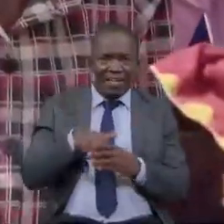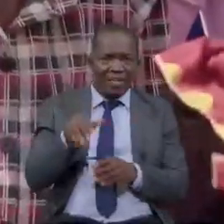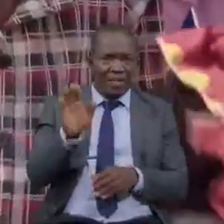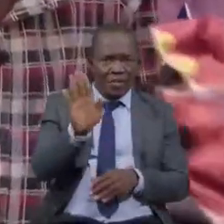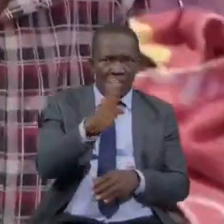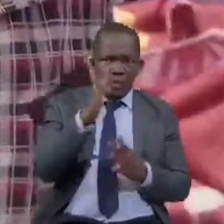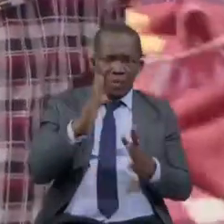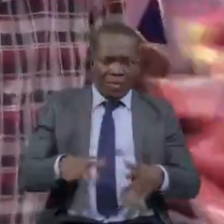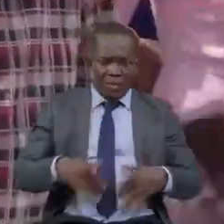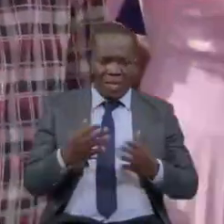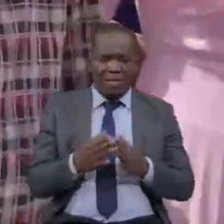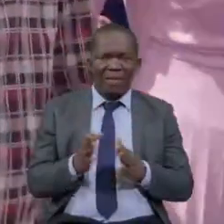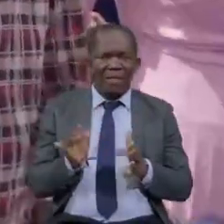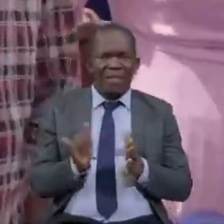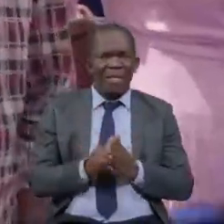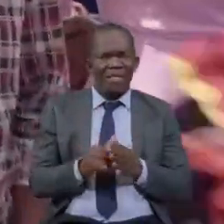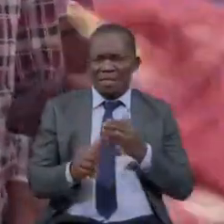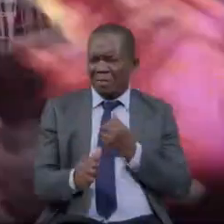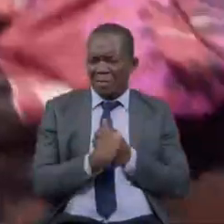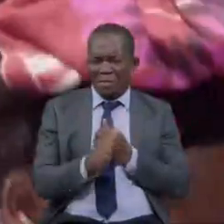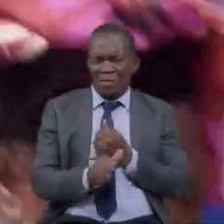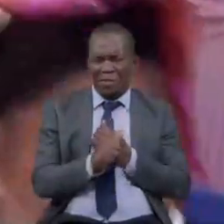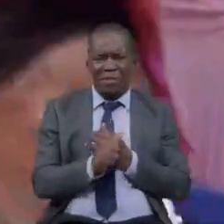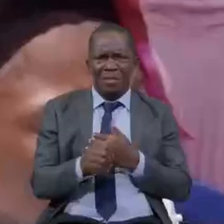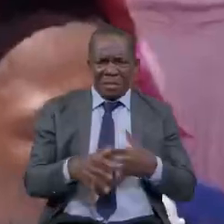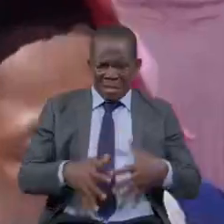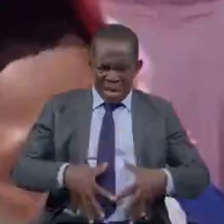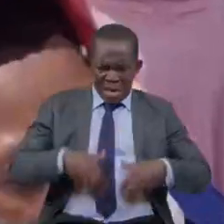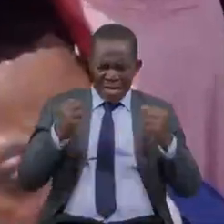Ce tempérament bruyant,